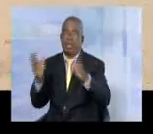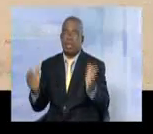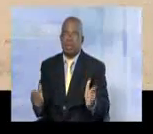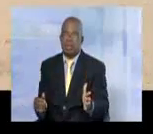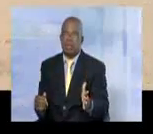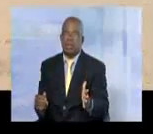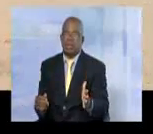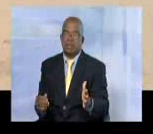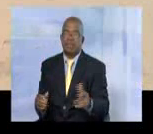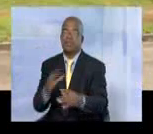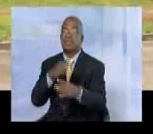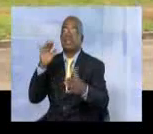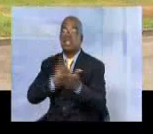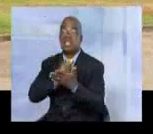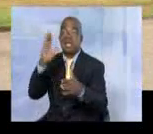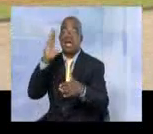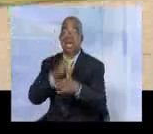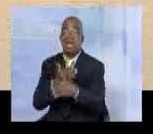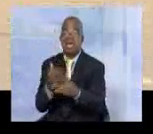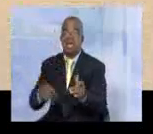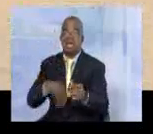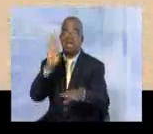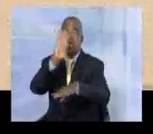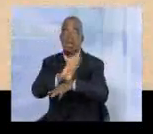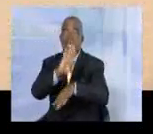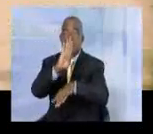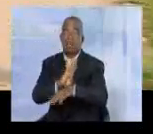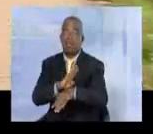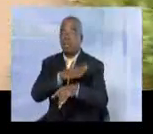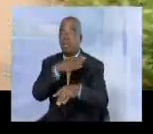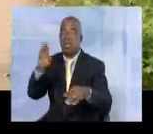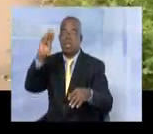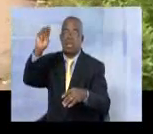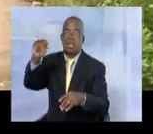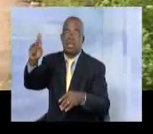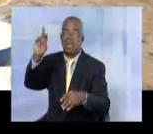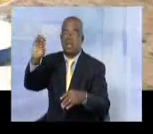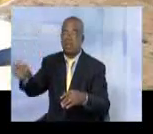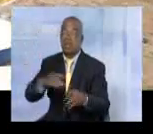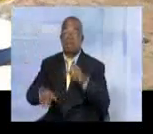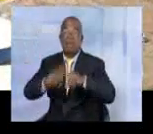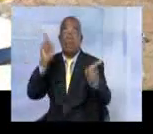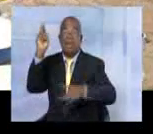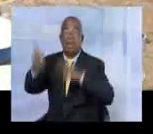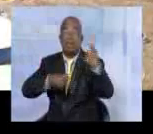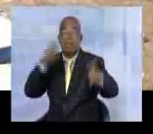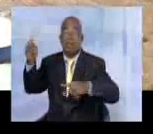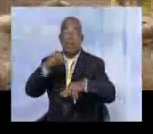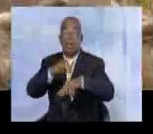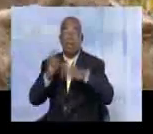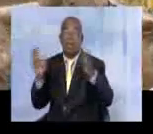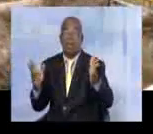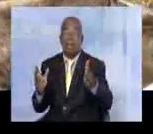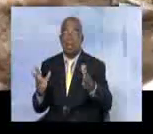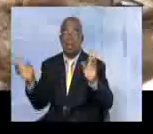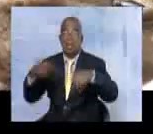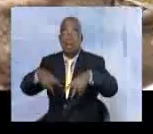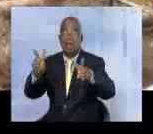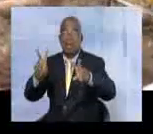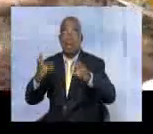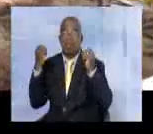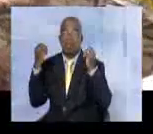sur l'axe Bouaké-Mankolo dans le département de Béoumé. La population de Marabagassa, au départ commerçante,